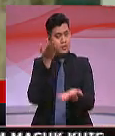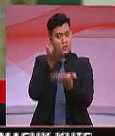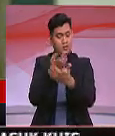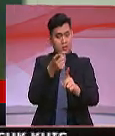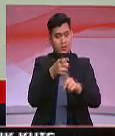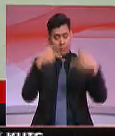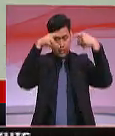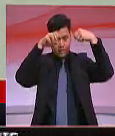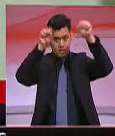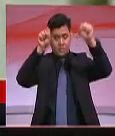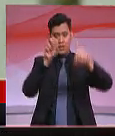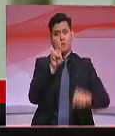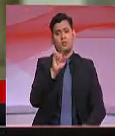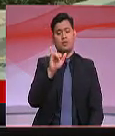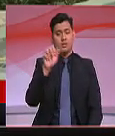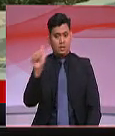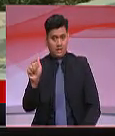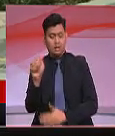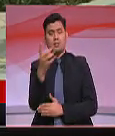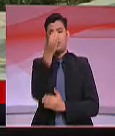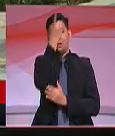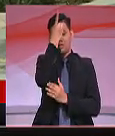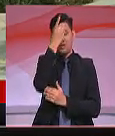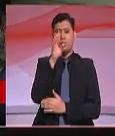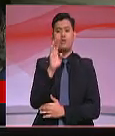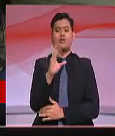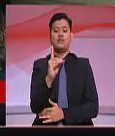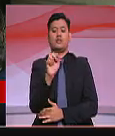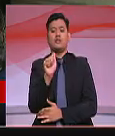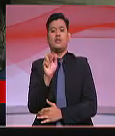Malaysia, Datuk Dr. Muhammad Daud Bakar.